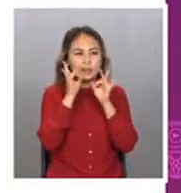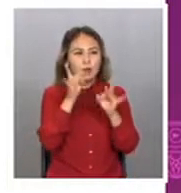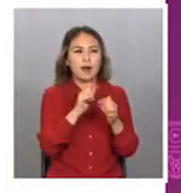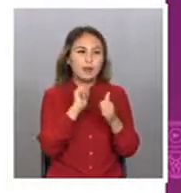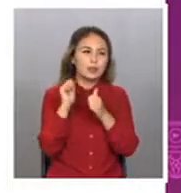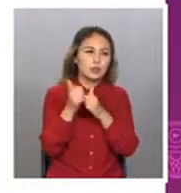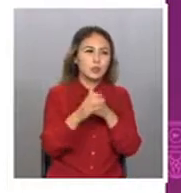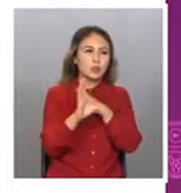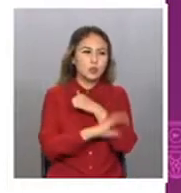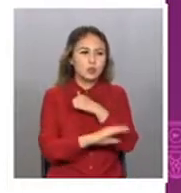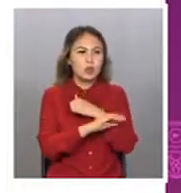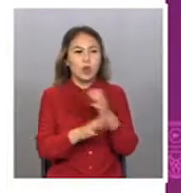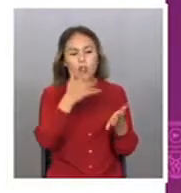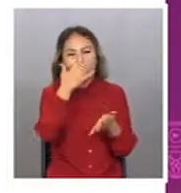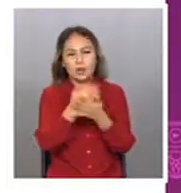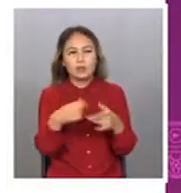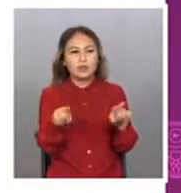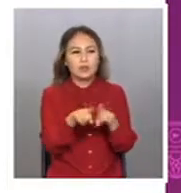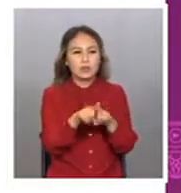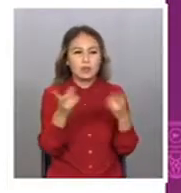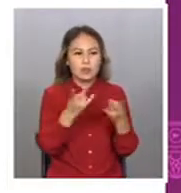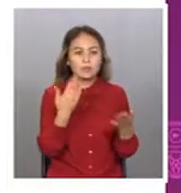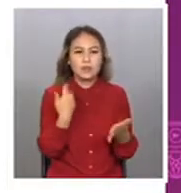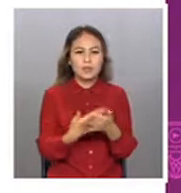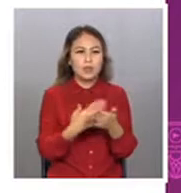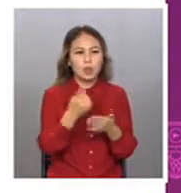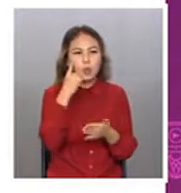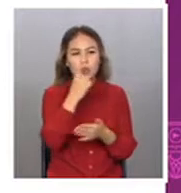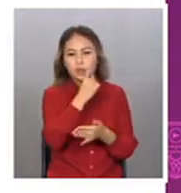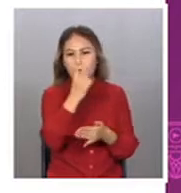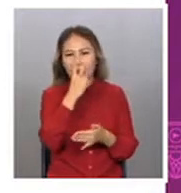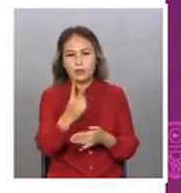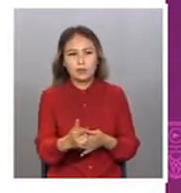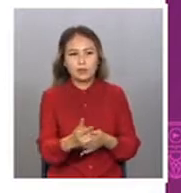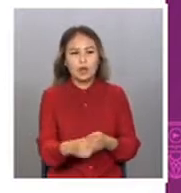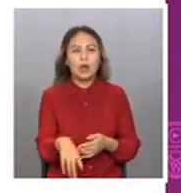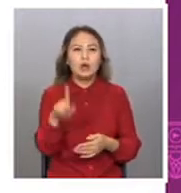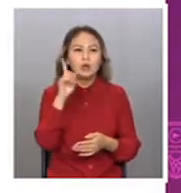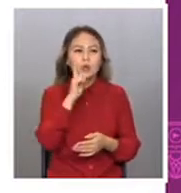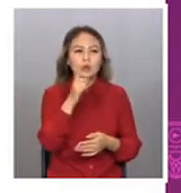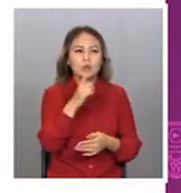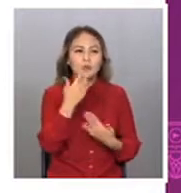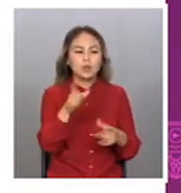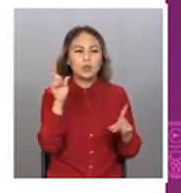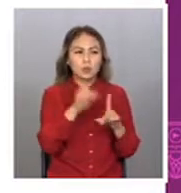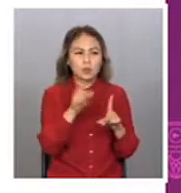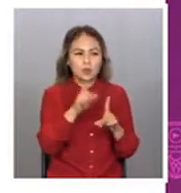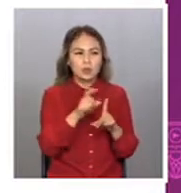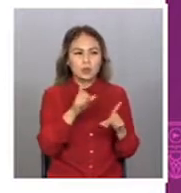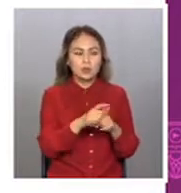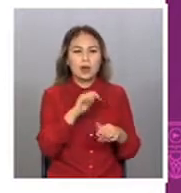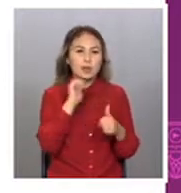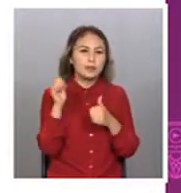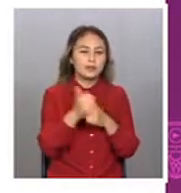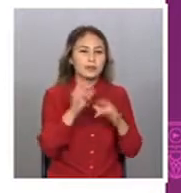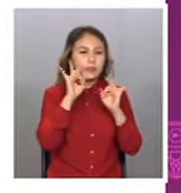алдыңғысы соңғысын өзіне ұқсата әсер етуі. Мысалы, көз қарас. Бұл сөзде алдыңғы